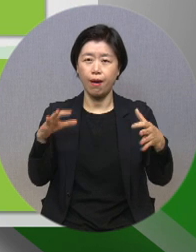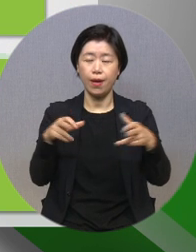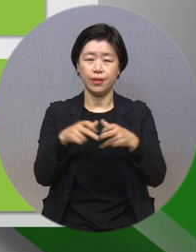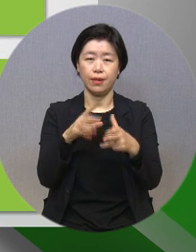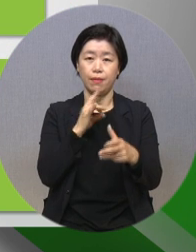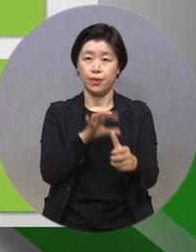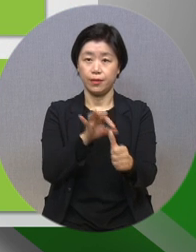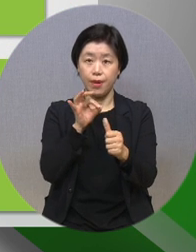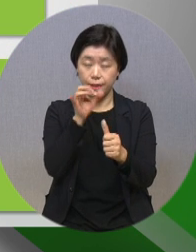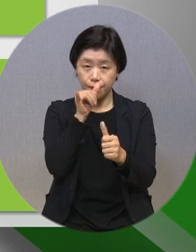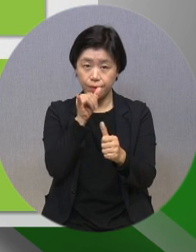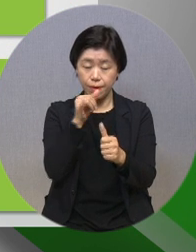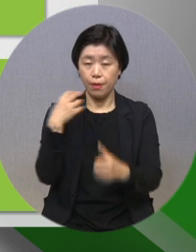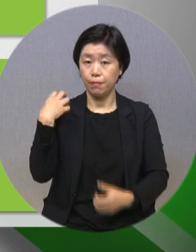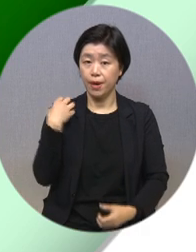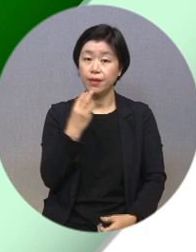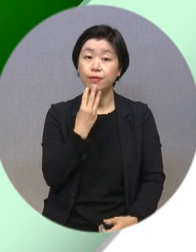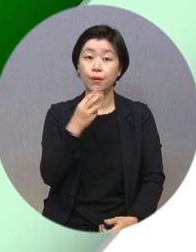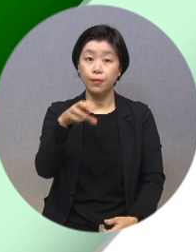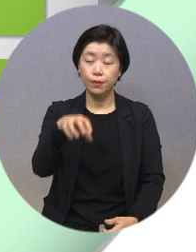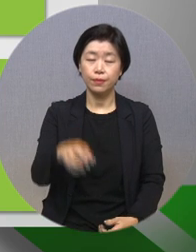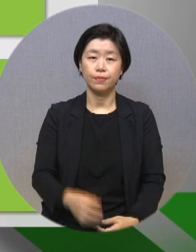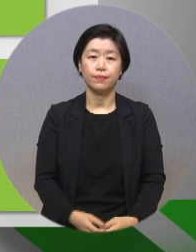담당기사는 서울지사입니다.